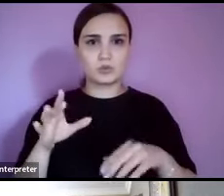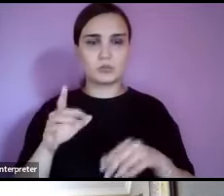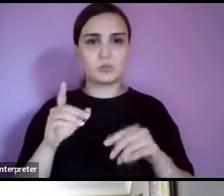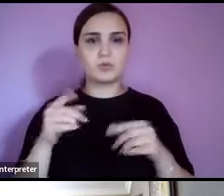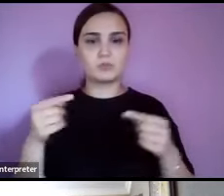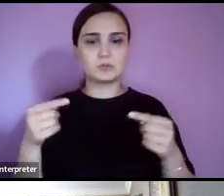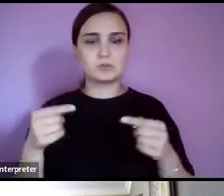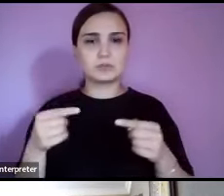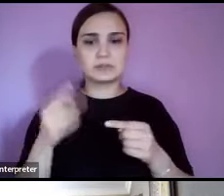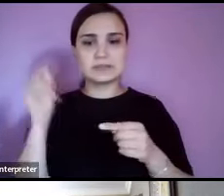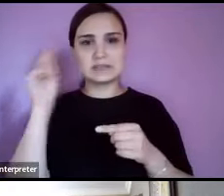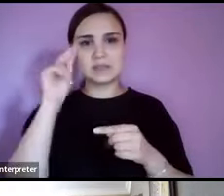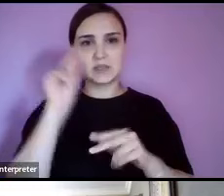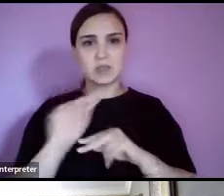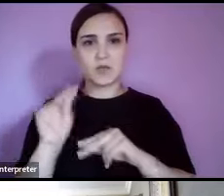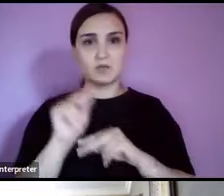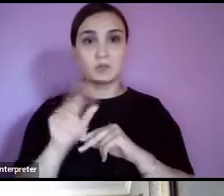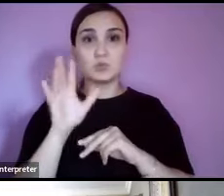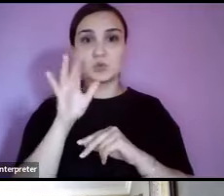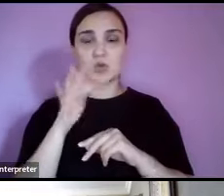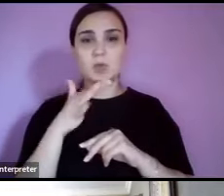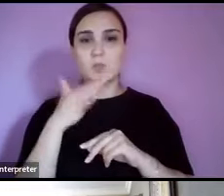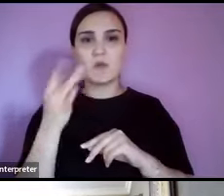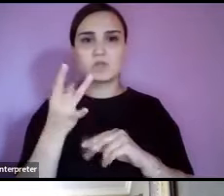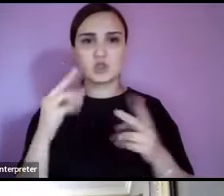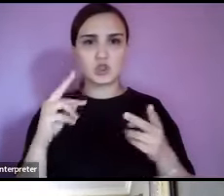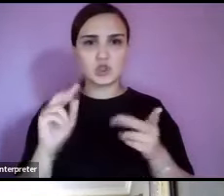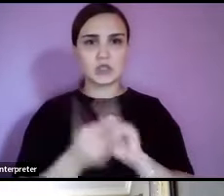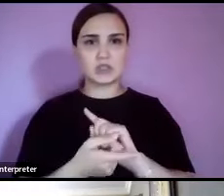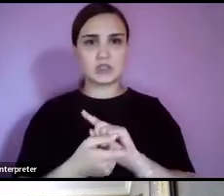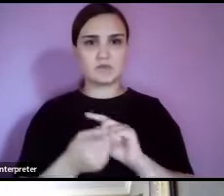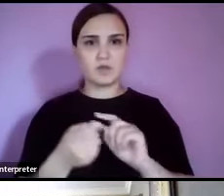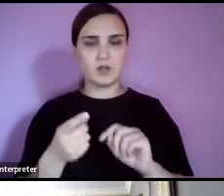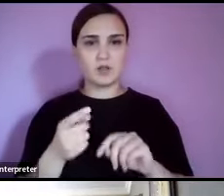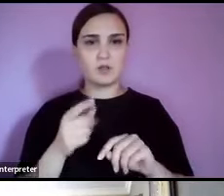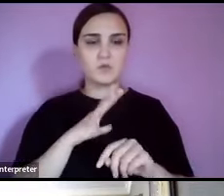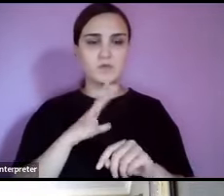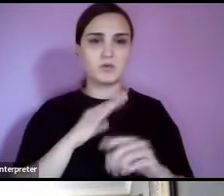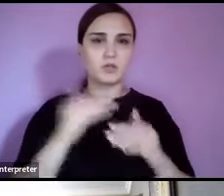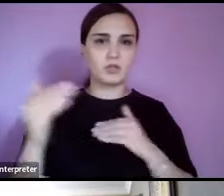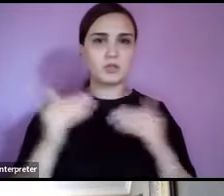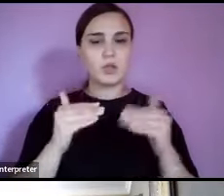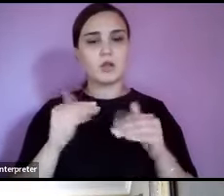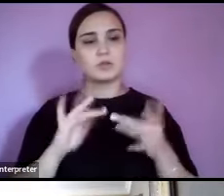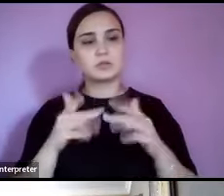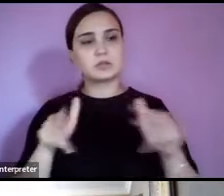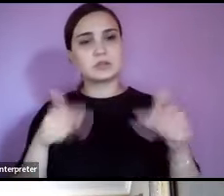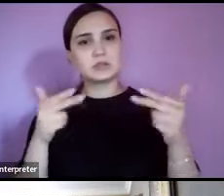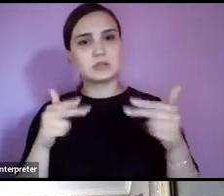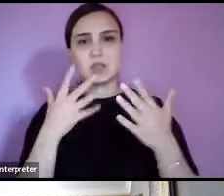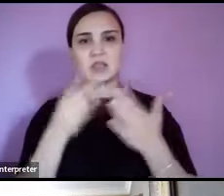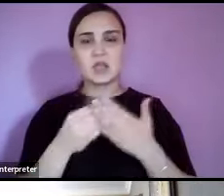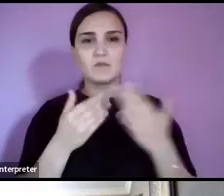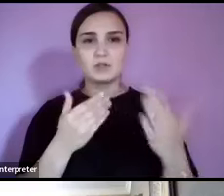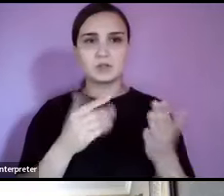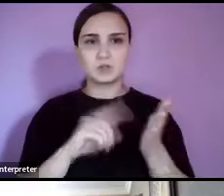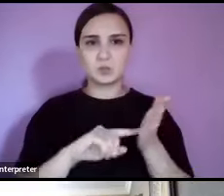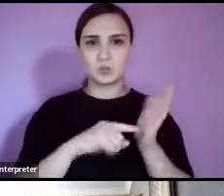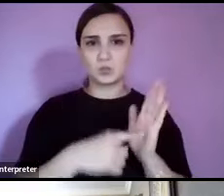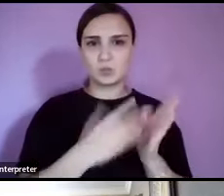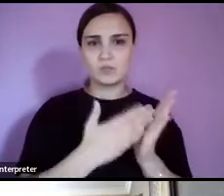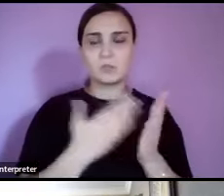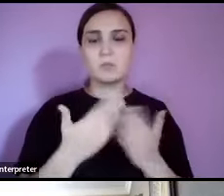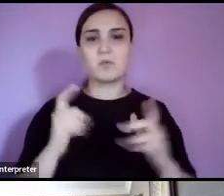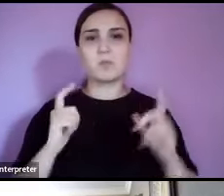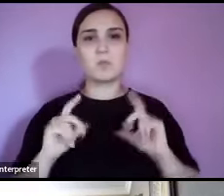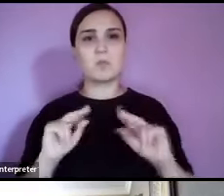ხო ამ სწავლების თვალსაზრისით, რამდენჯერ შეიცვალა ფორმატი. თვითონ ამ დისტანციურ სწავლებას თავის სპეციფიკა აქვს, შეიძლება